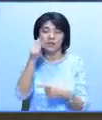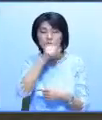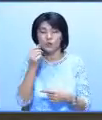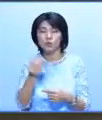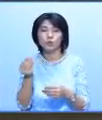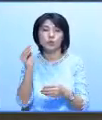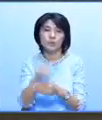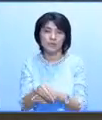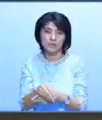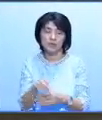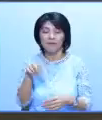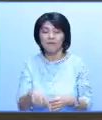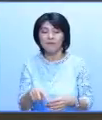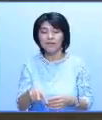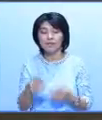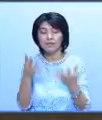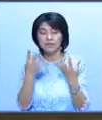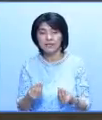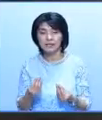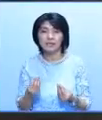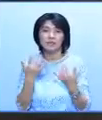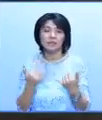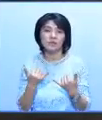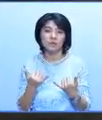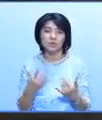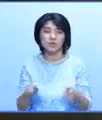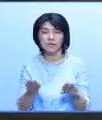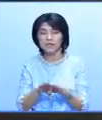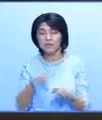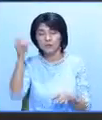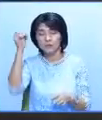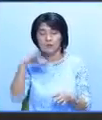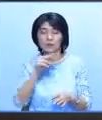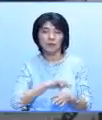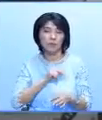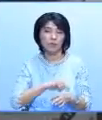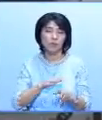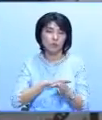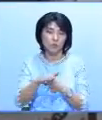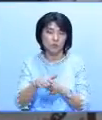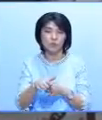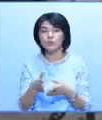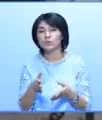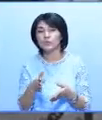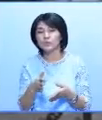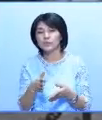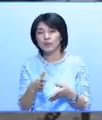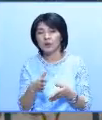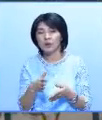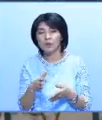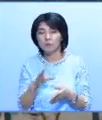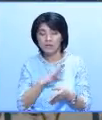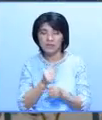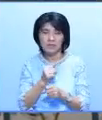жалғасады. Бүгінгі күні аулаларда кабель төсеу, фундамент құю сияқты жерасты жұмыстары толығымен аяқталды. Қазір аулаларда діңгектер